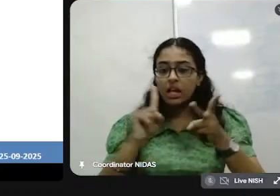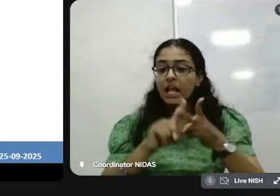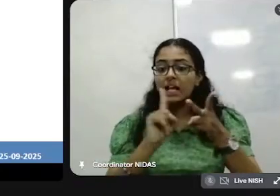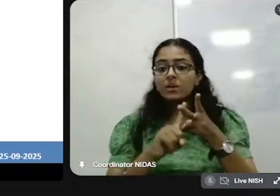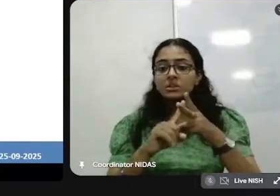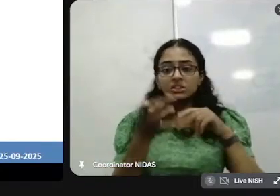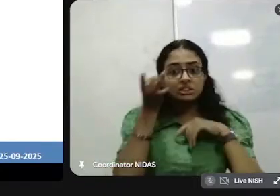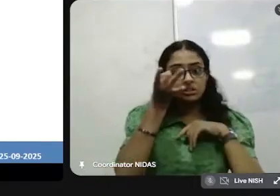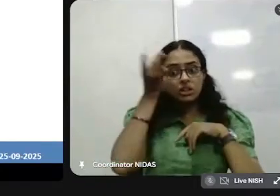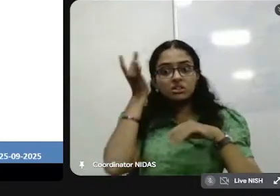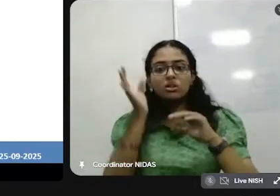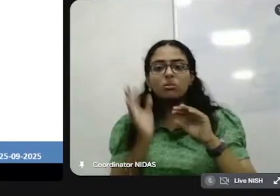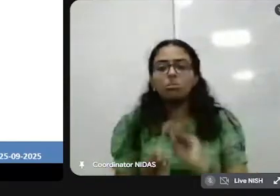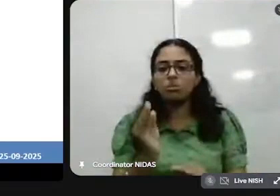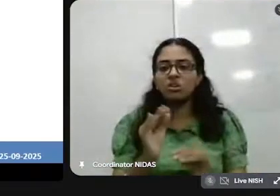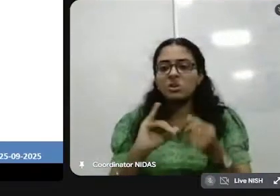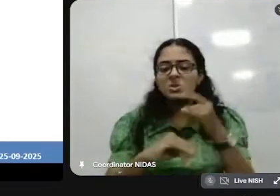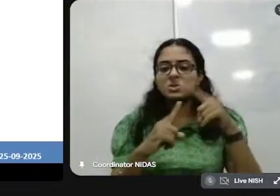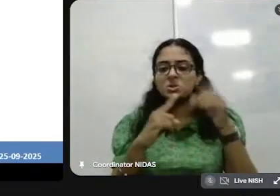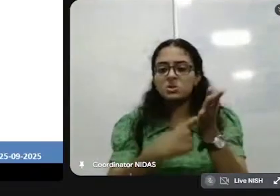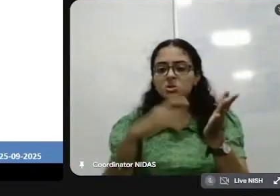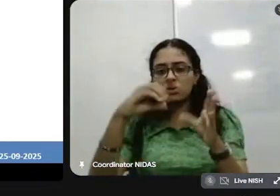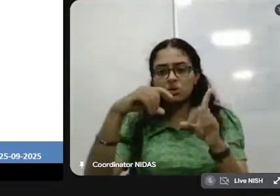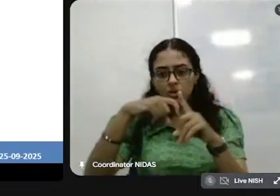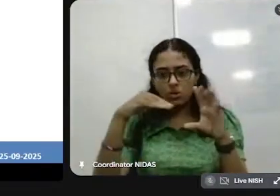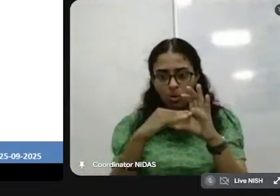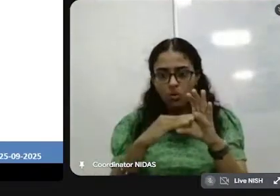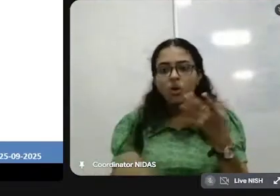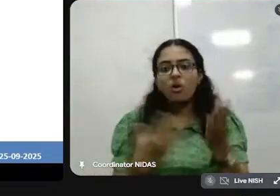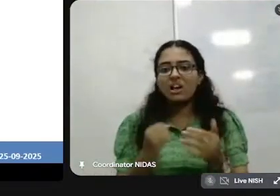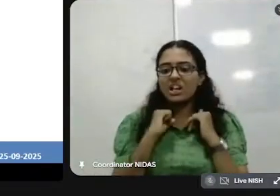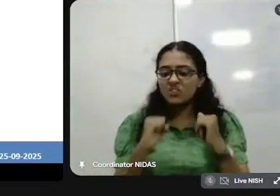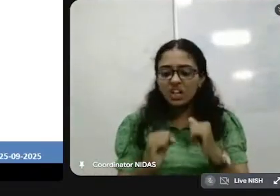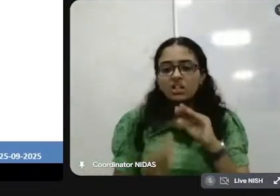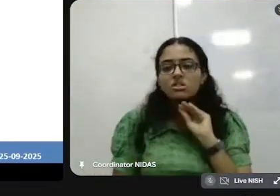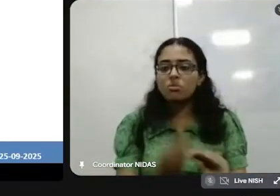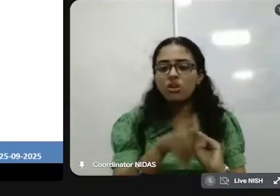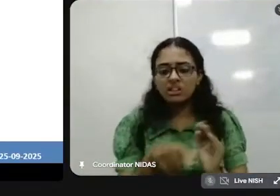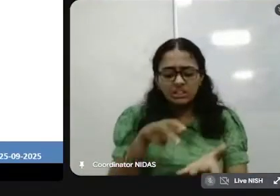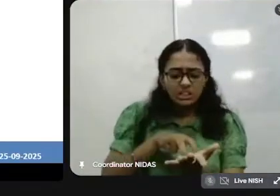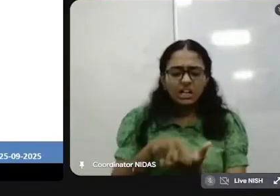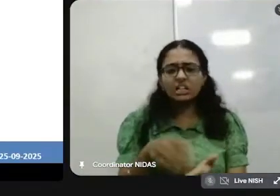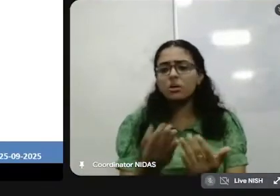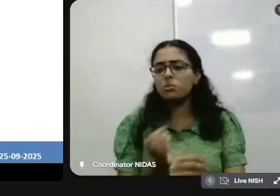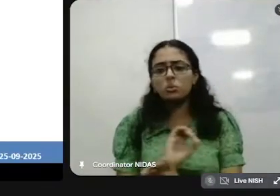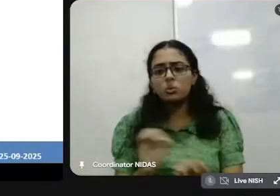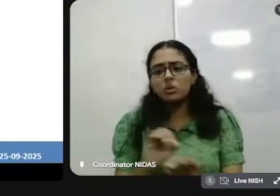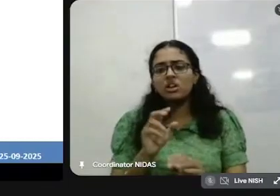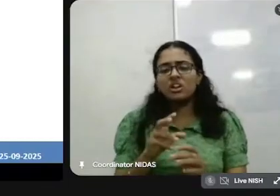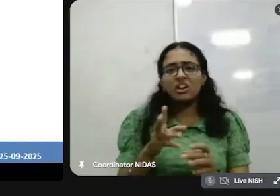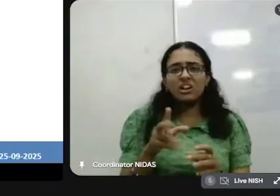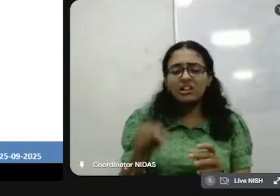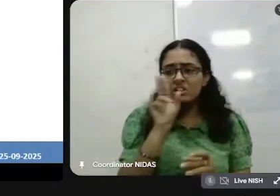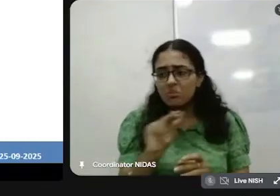രണ്ടാമത് ദേഷ്യം, അതായത് സ്ട്രോക്ക് വന്നു, അതിന്റെ ബുദ്ധിമുട്ടുകൾ പതുക്കെ മനസ്സിലാക്കി തുടങ്ങി, നടക്കാൻ പറ്റുന്നില്ല, കൈ ചലിപ്പിക്കാൻ പറ്റുന്നില്ല,